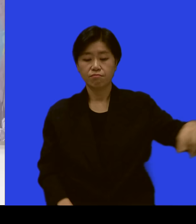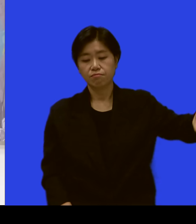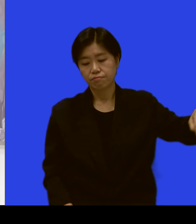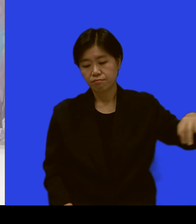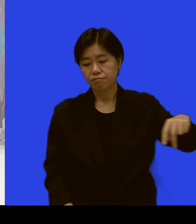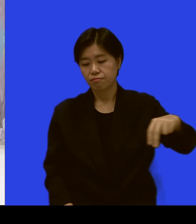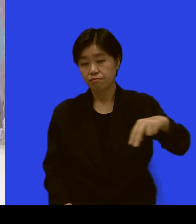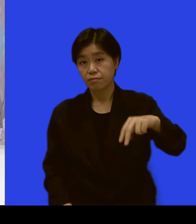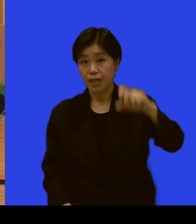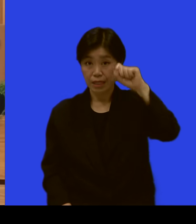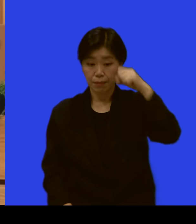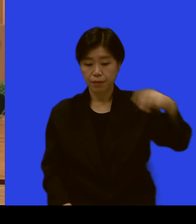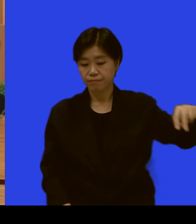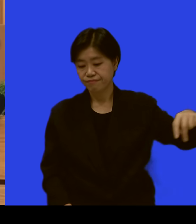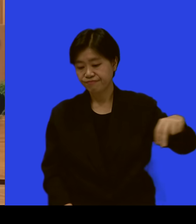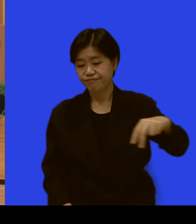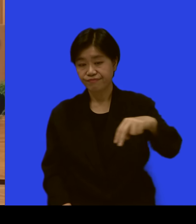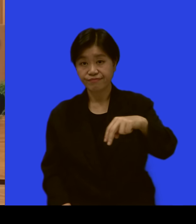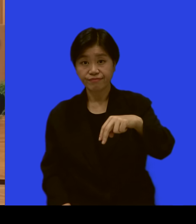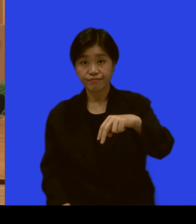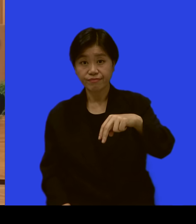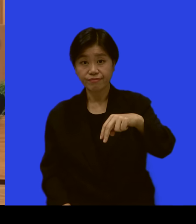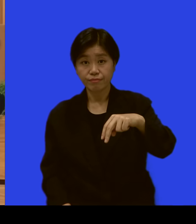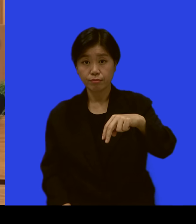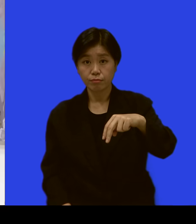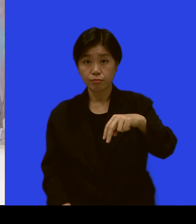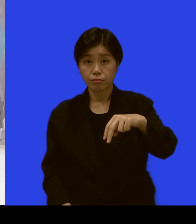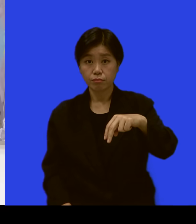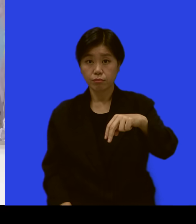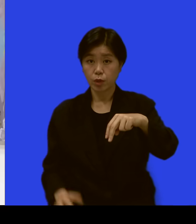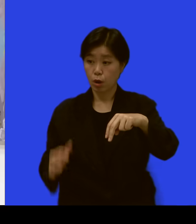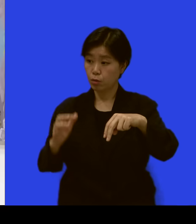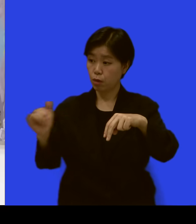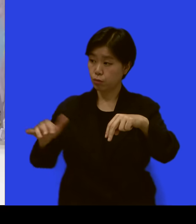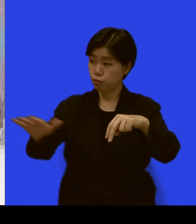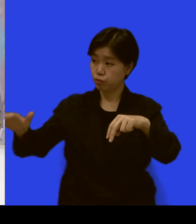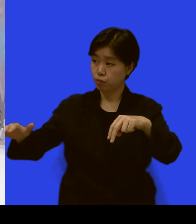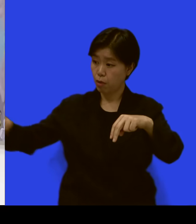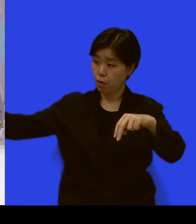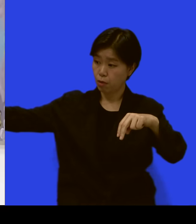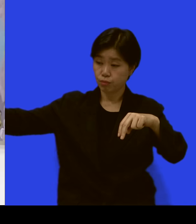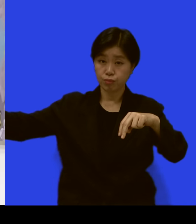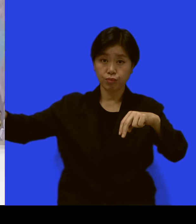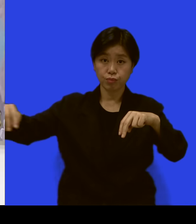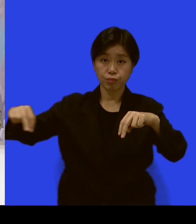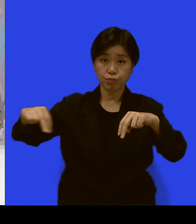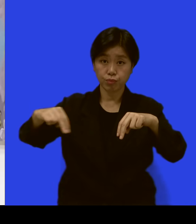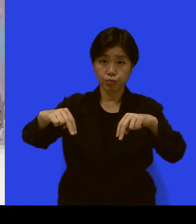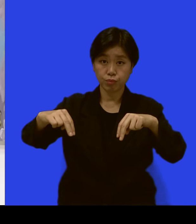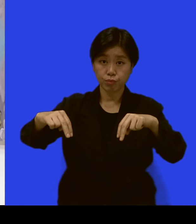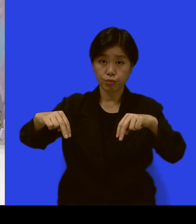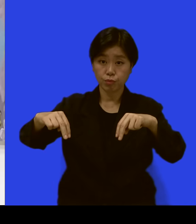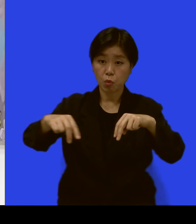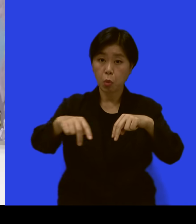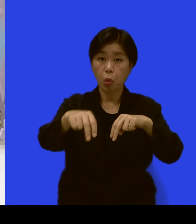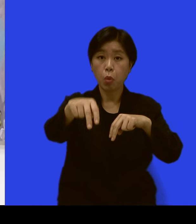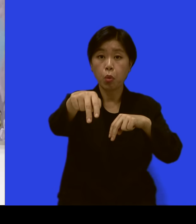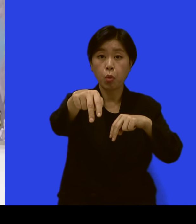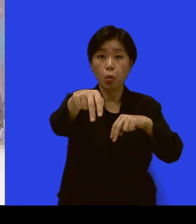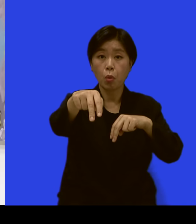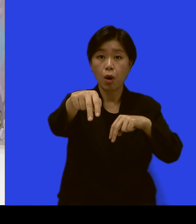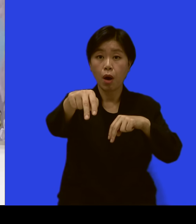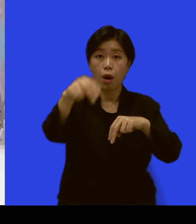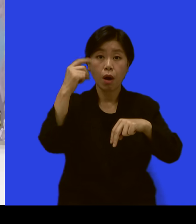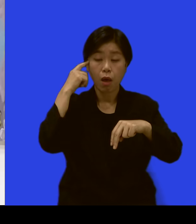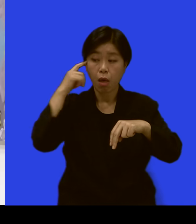길이 이제 그쪽이었어요. 근데 오는데 저는 퇴근하고 있는데 예. 사람들이 새벽 기도회를